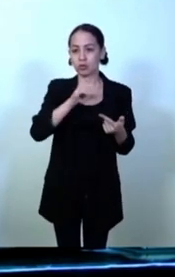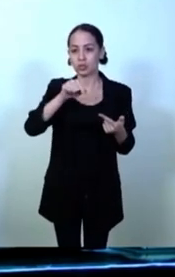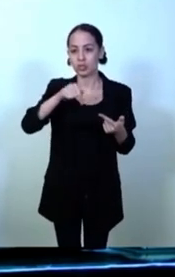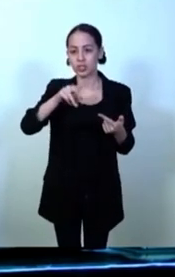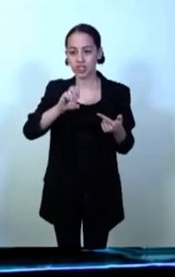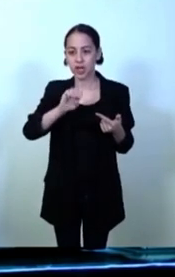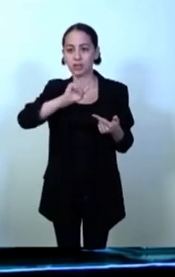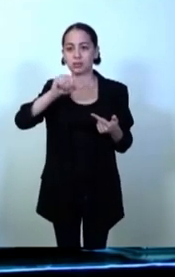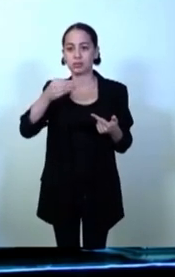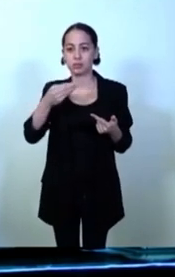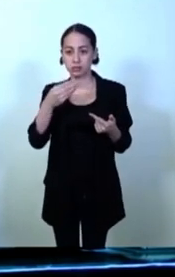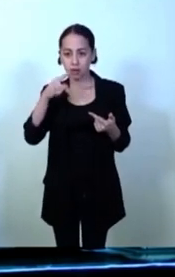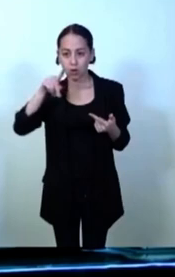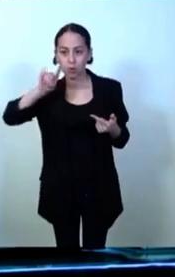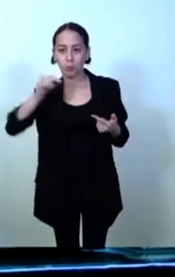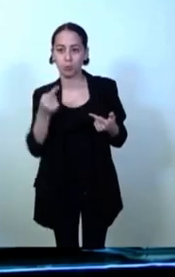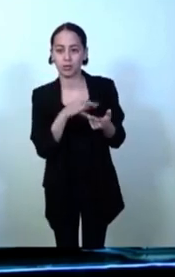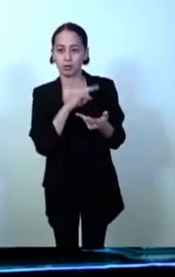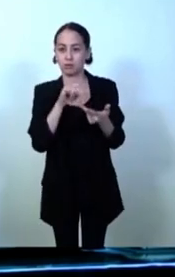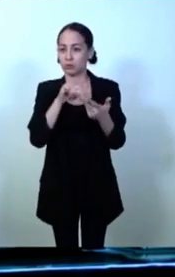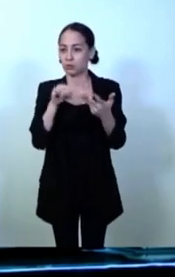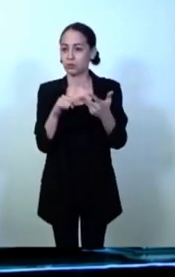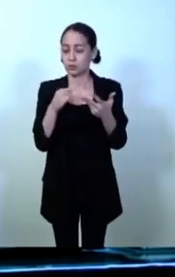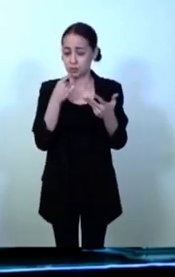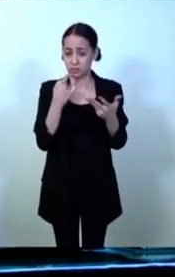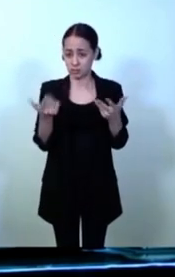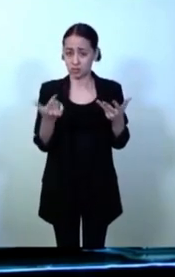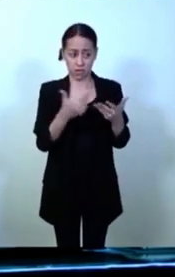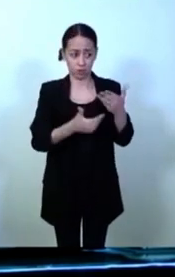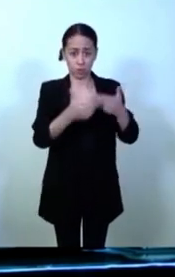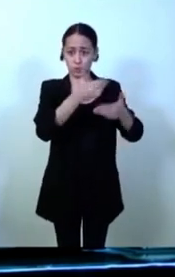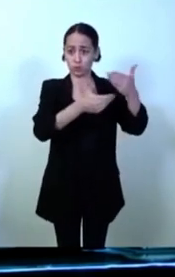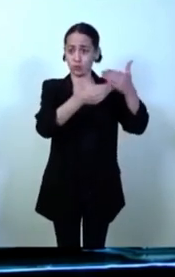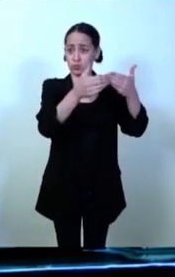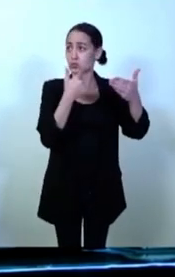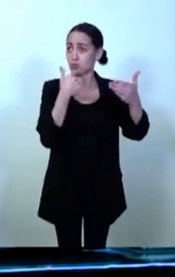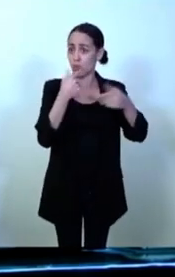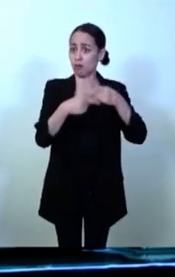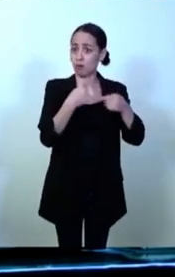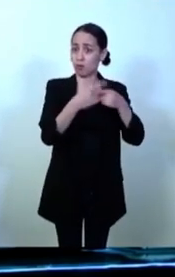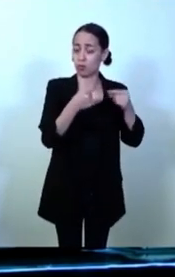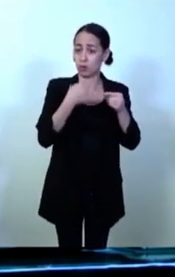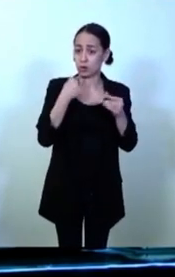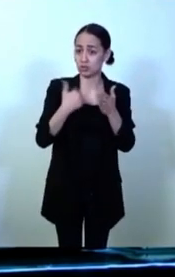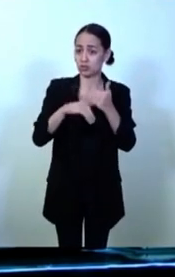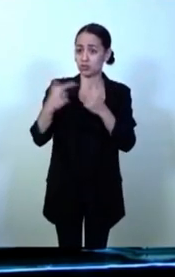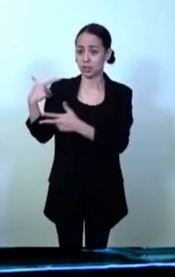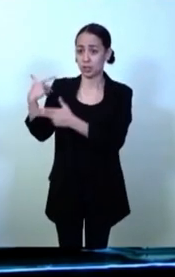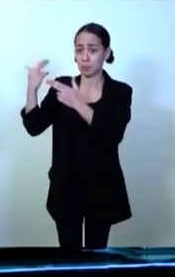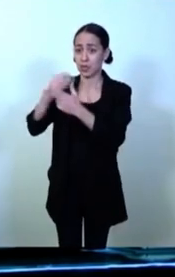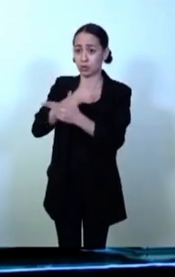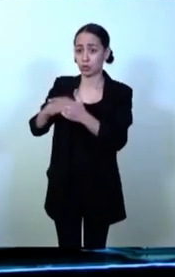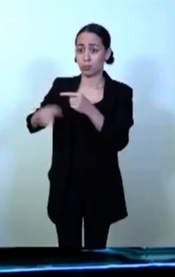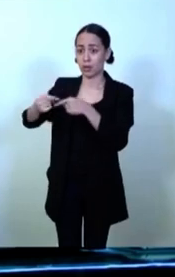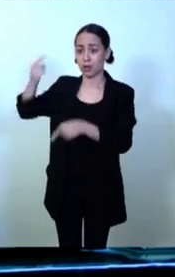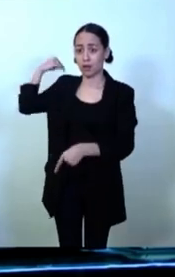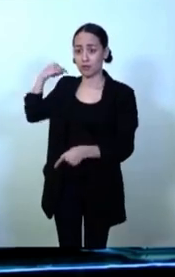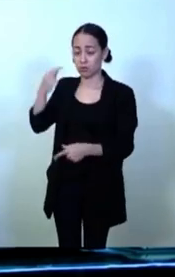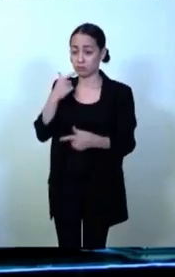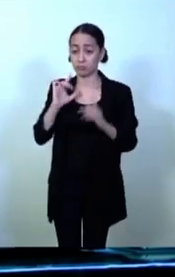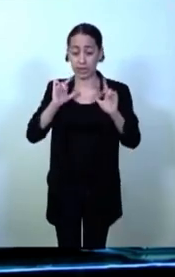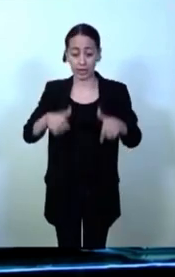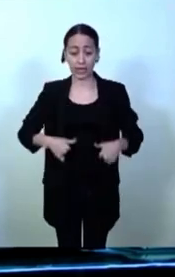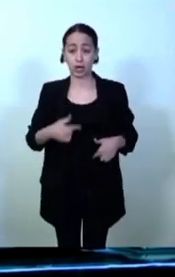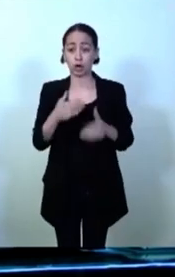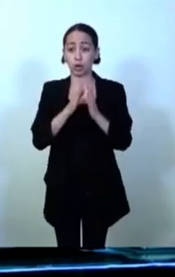écoles déjà lancées, voire abouties lors du mandat précédent, sans parler de l'école Marie Curie déjà ouverte. Vous annoncez